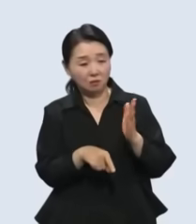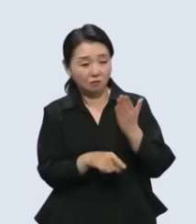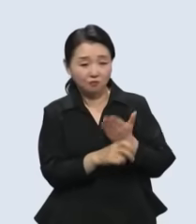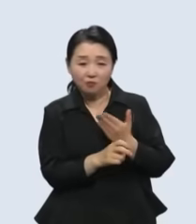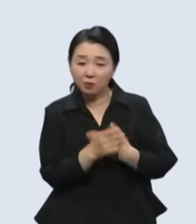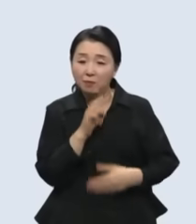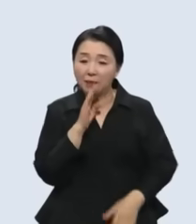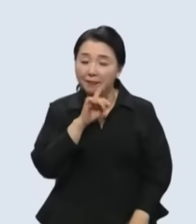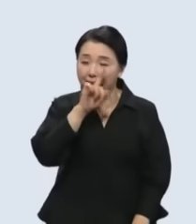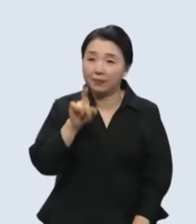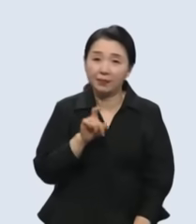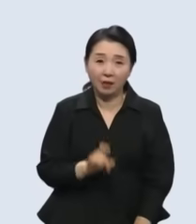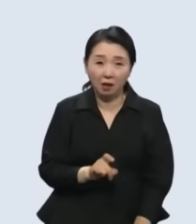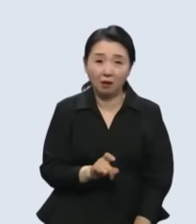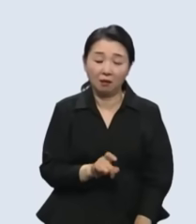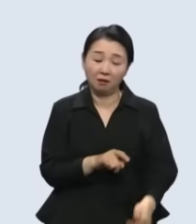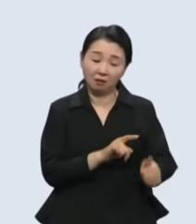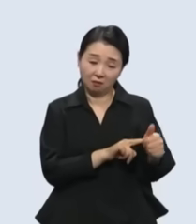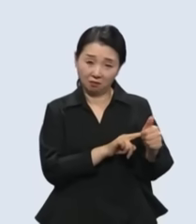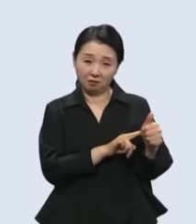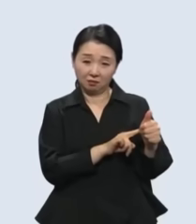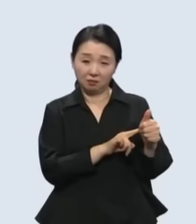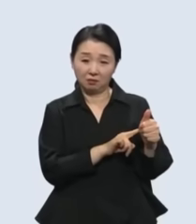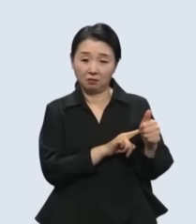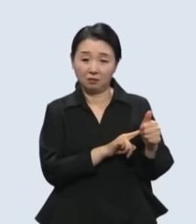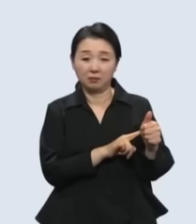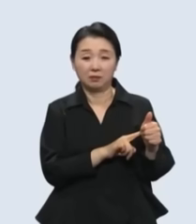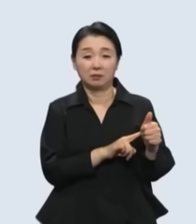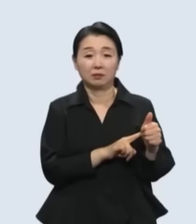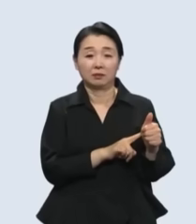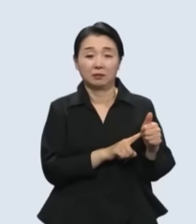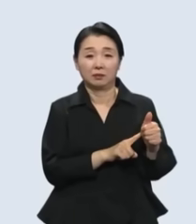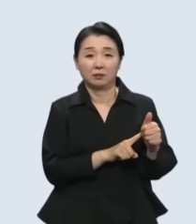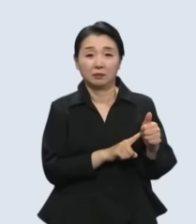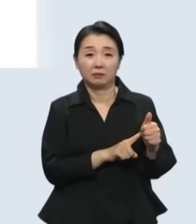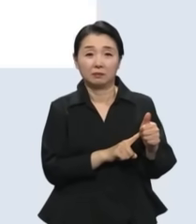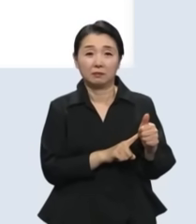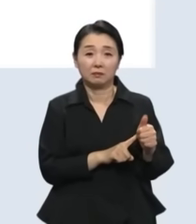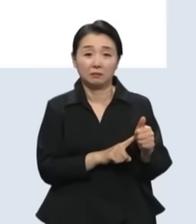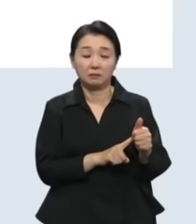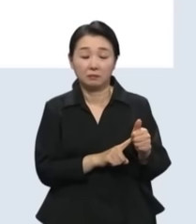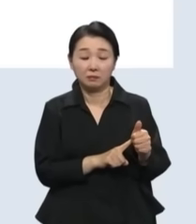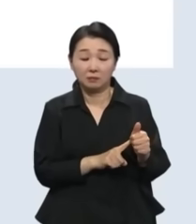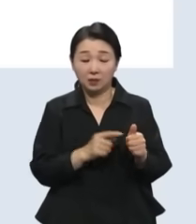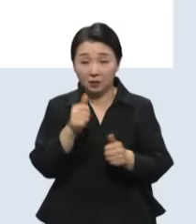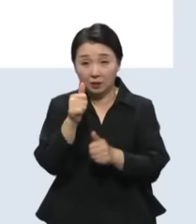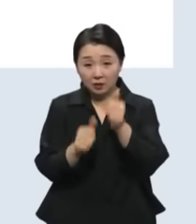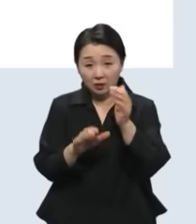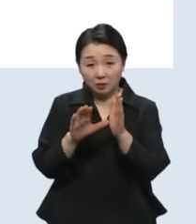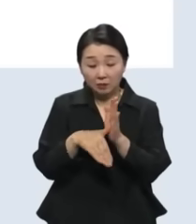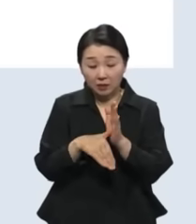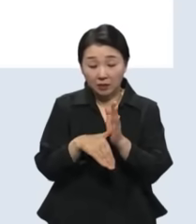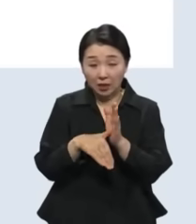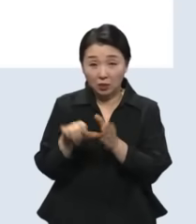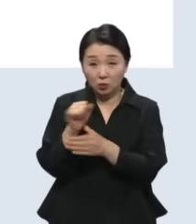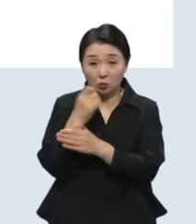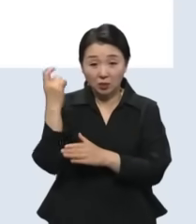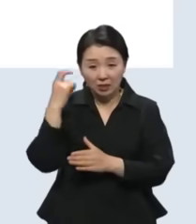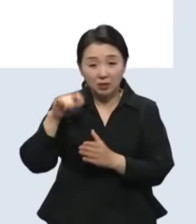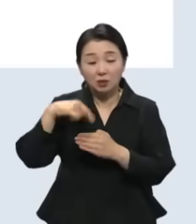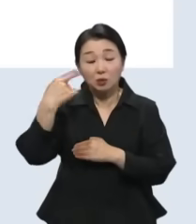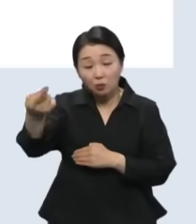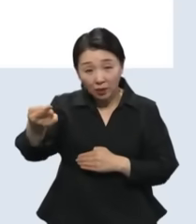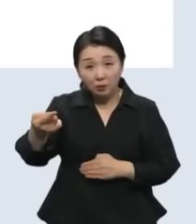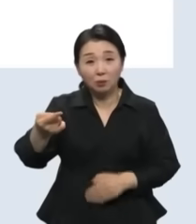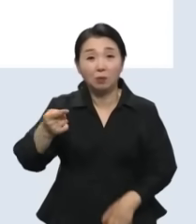이게이 변호사가 가장 주장하는 점인데 어 그 수험 시간 종료 이후에도 그 벨이